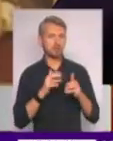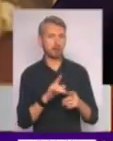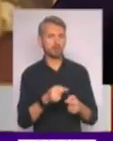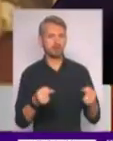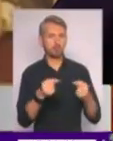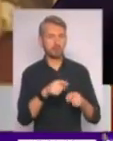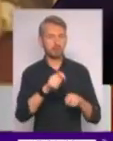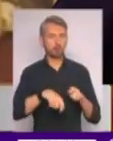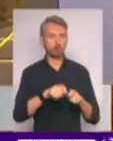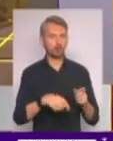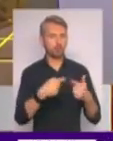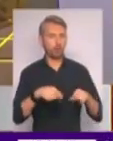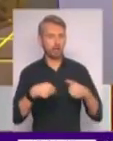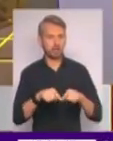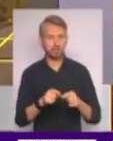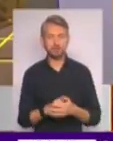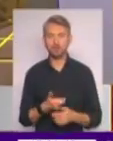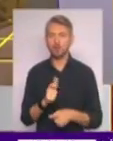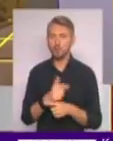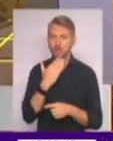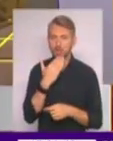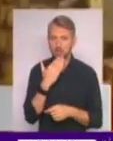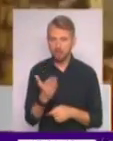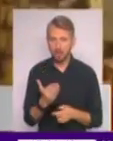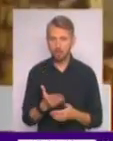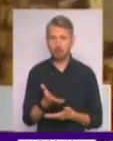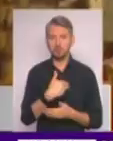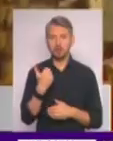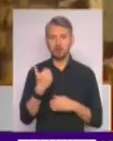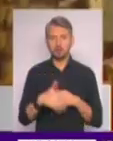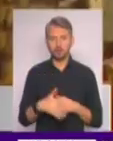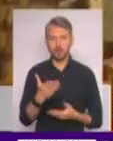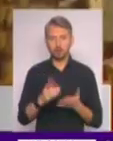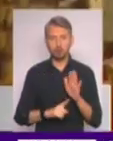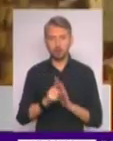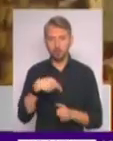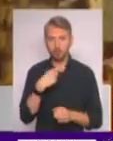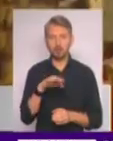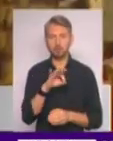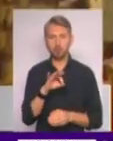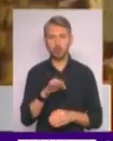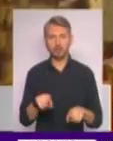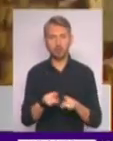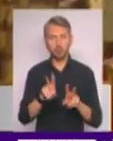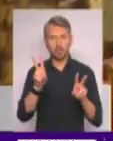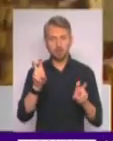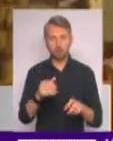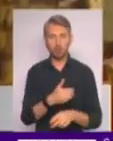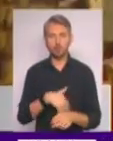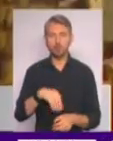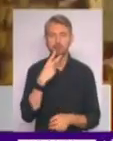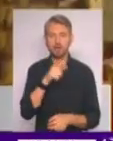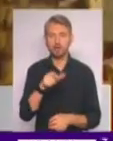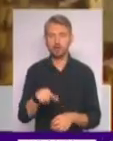відповідними контролюючими органами. Так, дуже дякую, пане Вадиме. От, до речі, якраз ми вже, коли якщо почали говорити саме про таку тематику, хочу всім